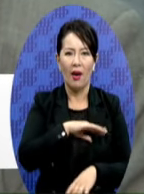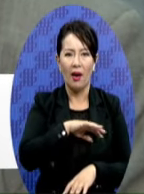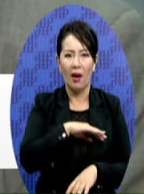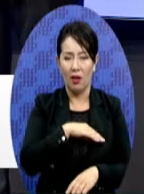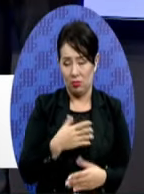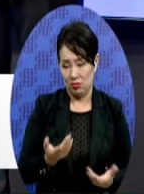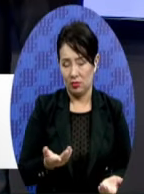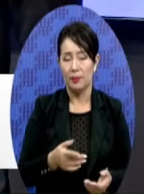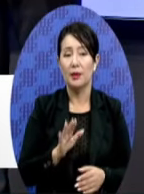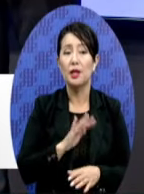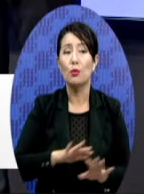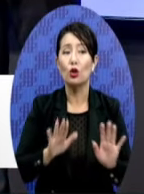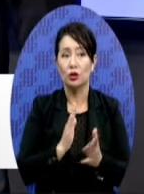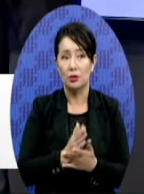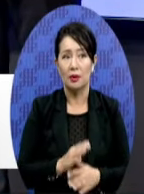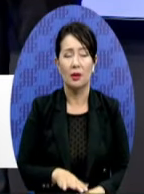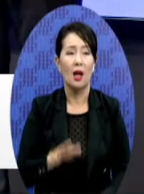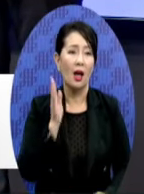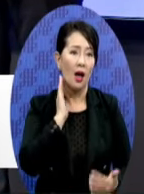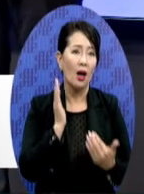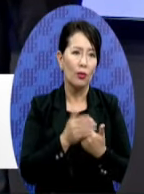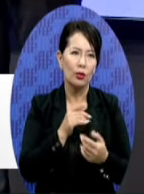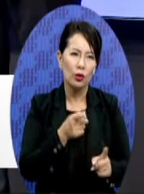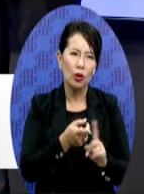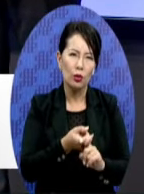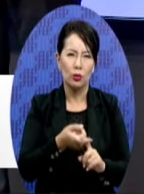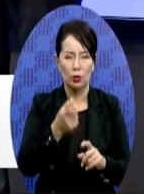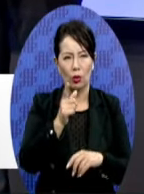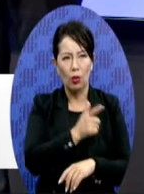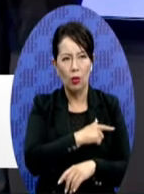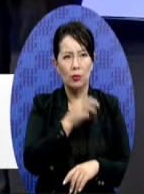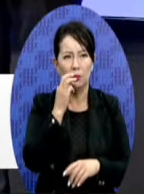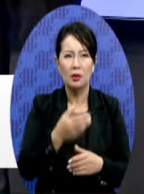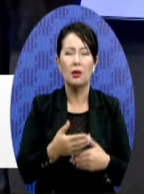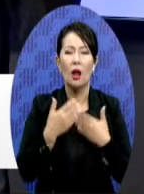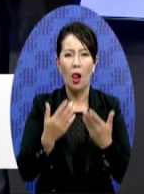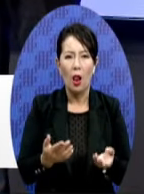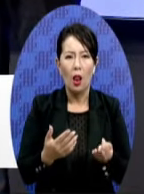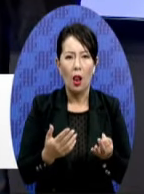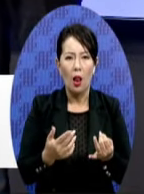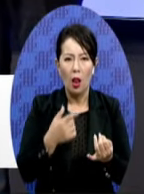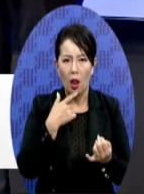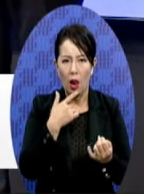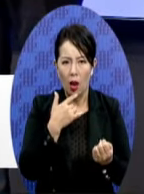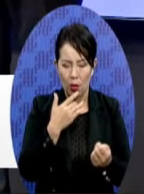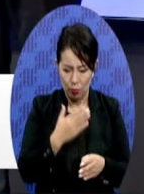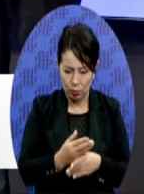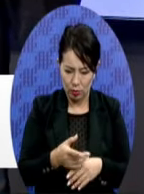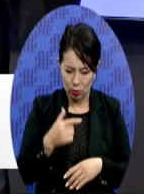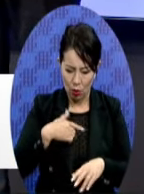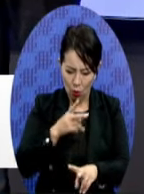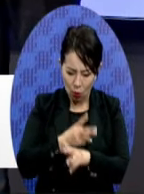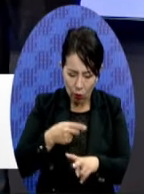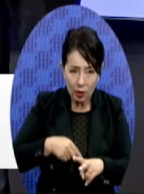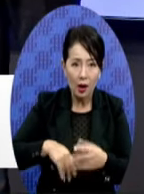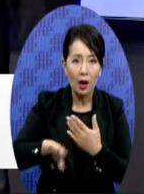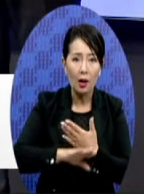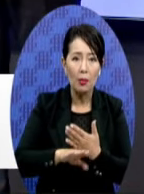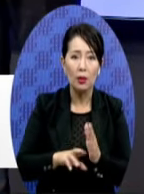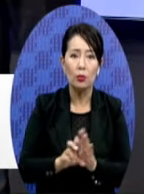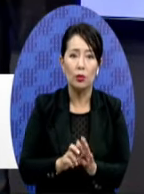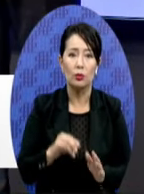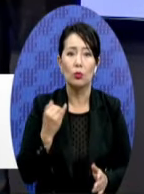байна. За тэгэхээр авилгын шинжтэй гомдол мэдээллийг мэдээлэгч маань одоо өглөө гэхэд бол хууль эрхцүүн одоо хамгаалагдах нөхцөл байдал уламж бол маш